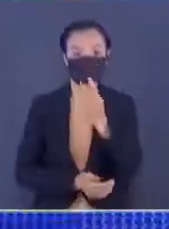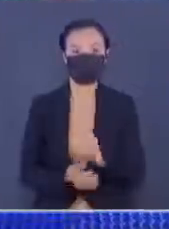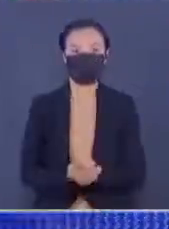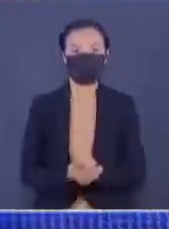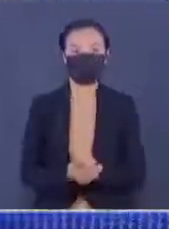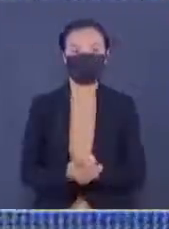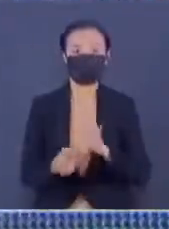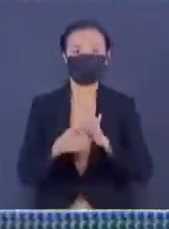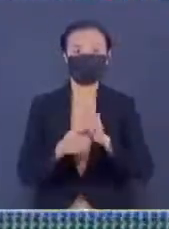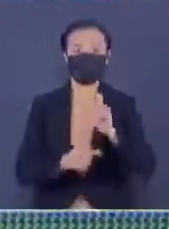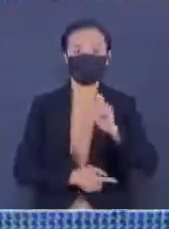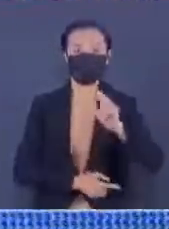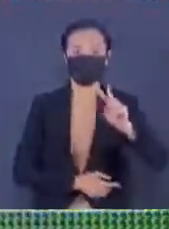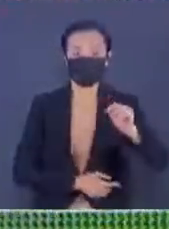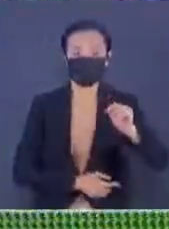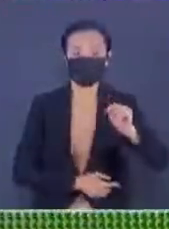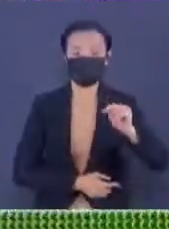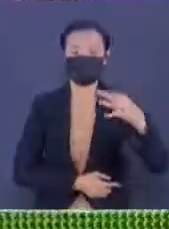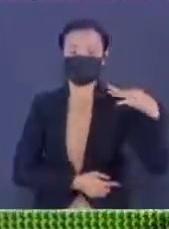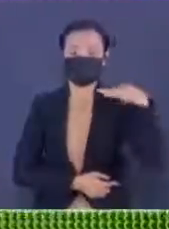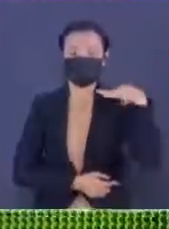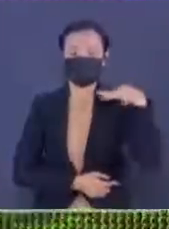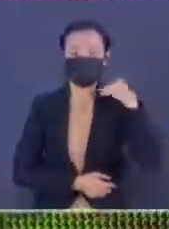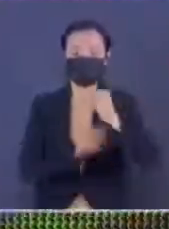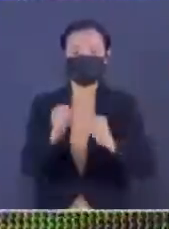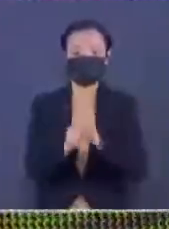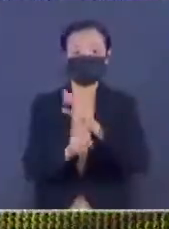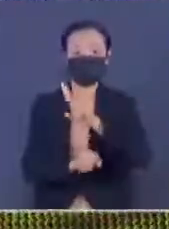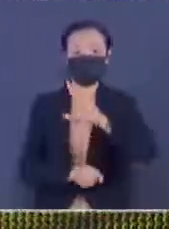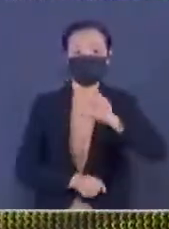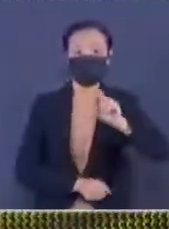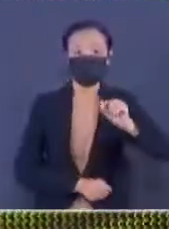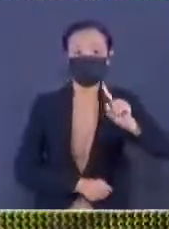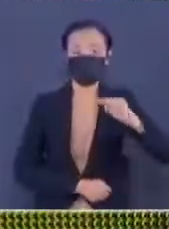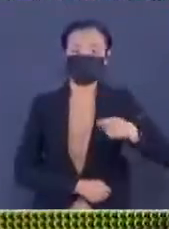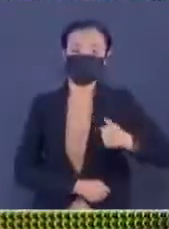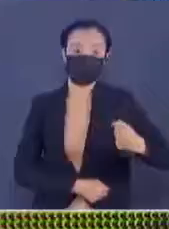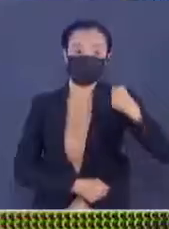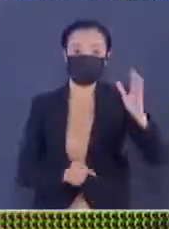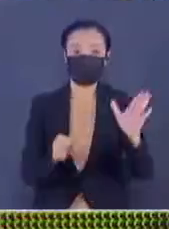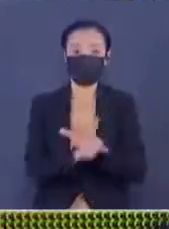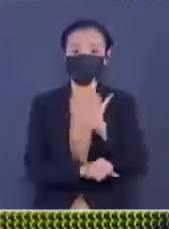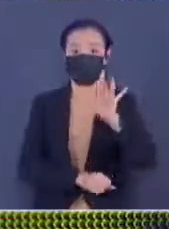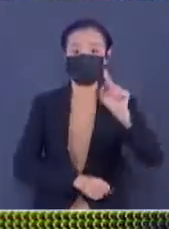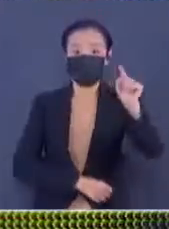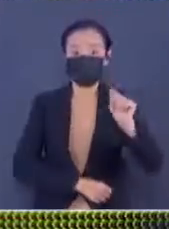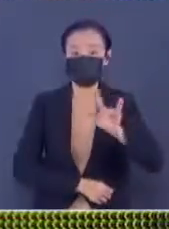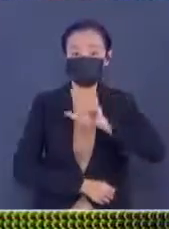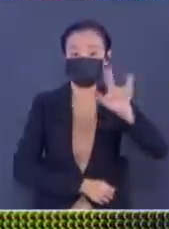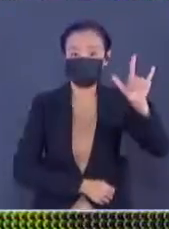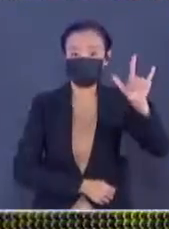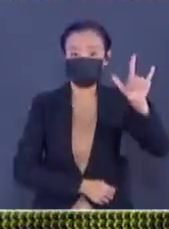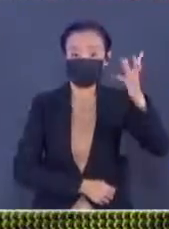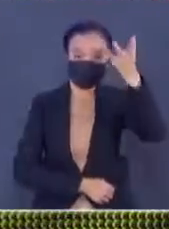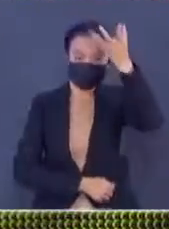แอนชิลีสกัตคิมิสนะคะมิสยูนิเวิร์สไทยแลนด์2021ค่ะที่ล่าสุดเธอก็ได้พกความมั่นใจแบบเต็มร้อยเลยนะคะบินลัดฟ้าไปชิงม